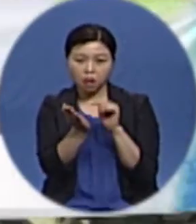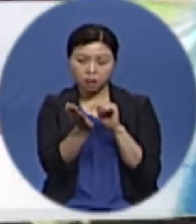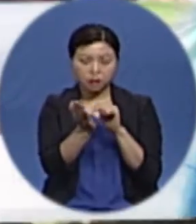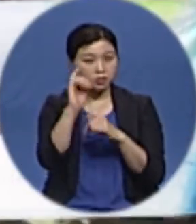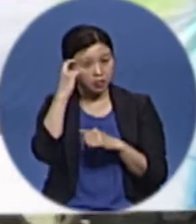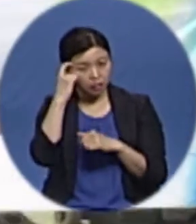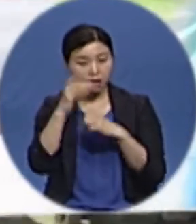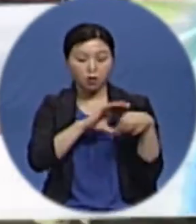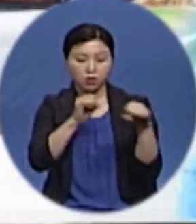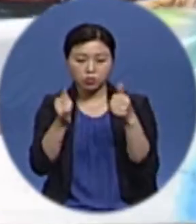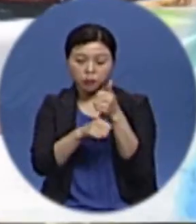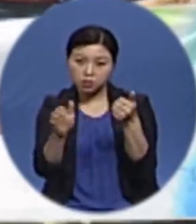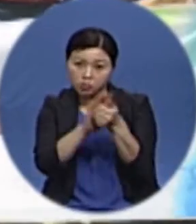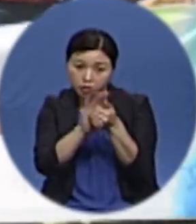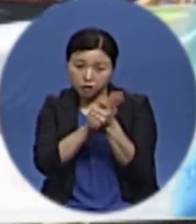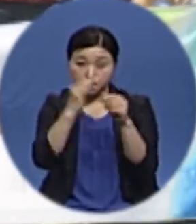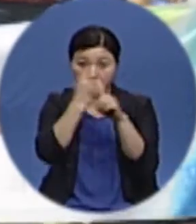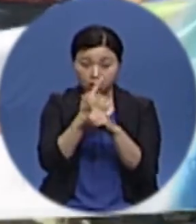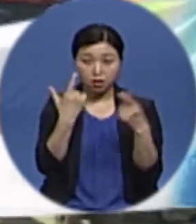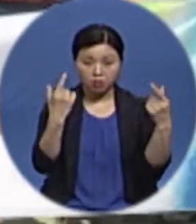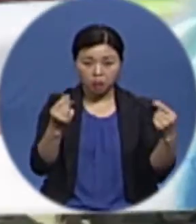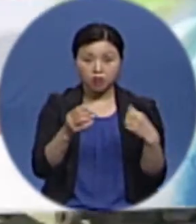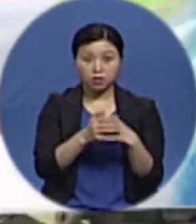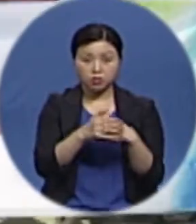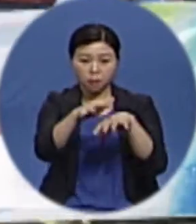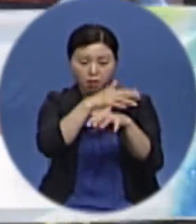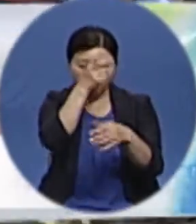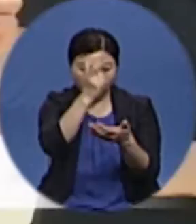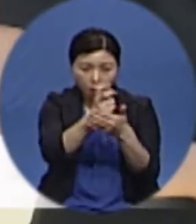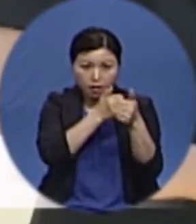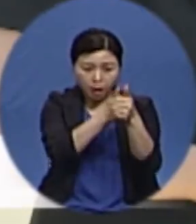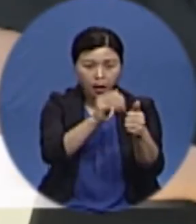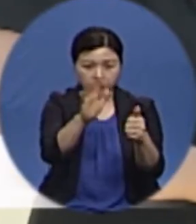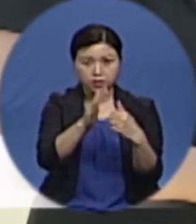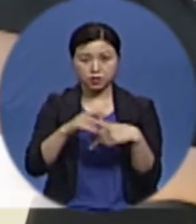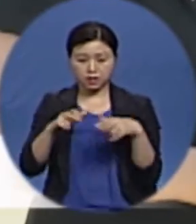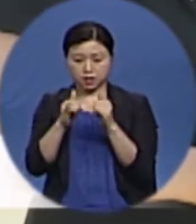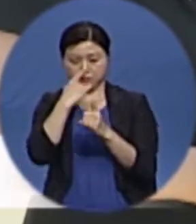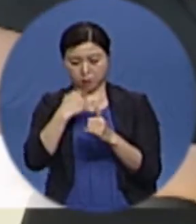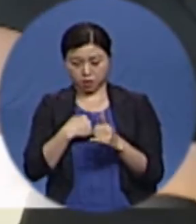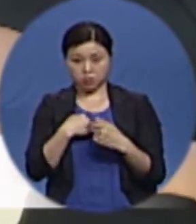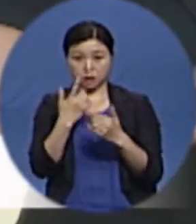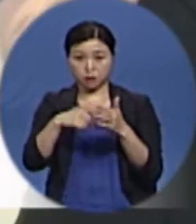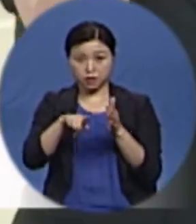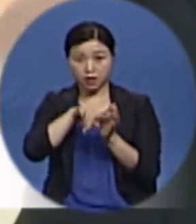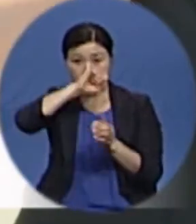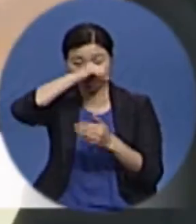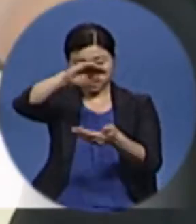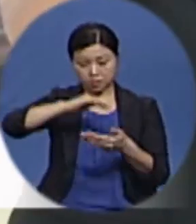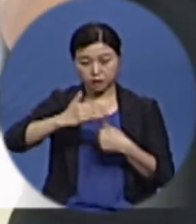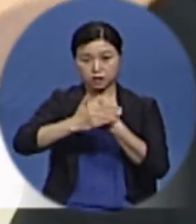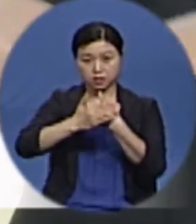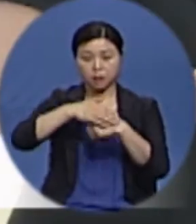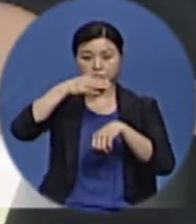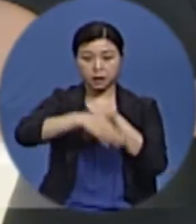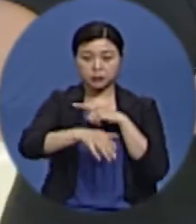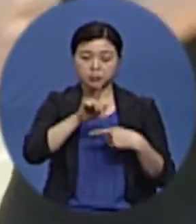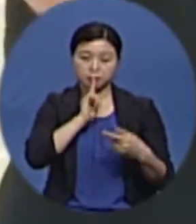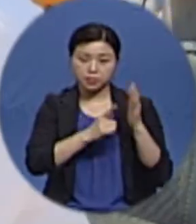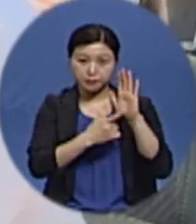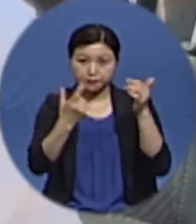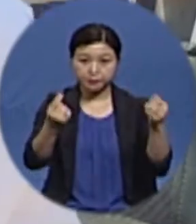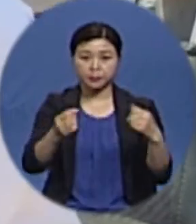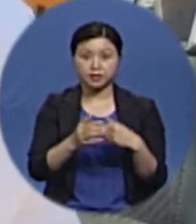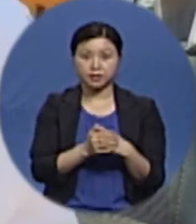서비스의 개편과 제공기관 중심이 아닌 당사자 중심으로의 예산 지원 방식 변화를 촉구했습니다. 앞으로